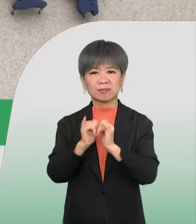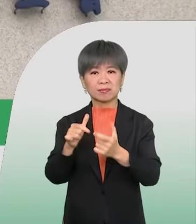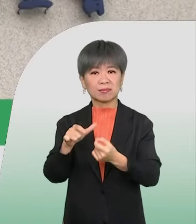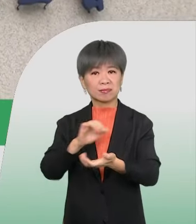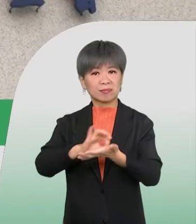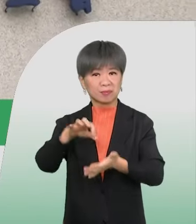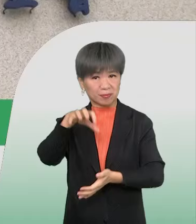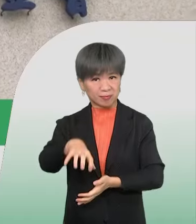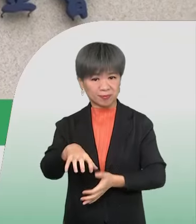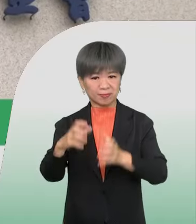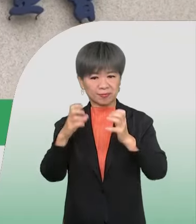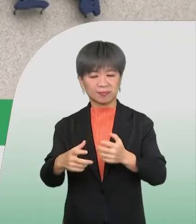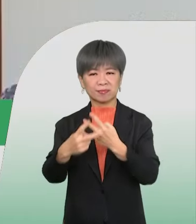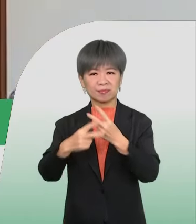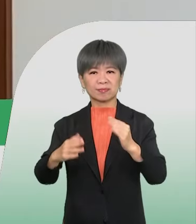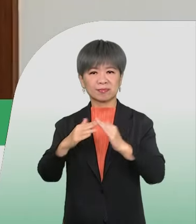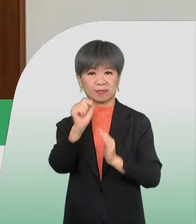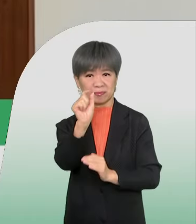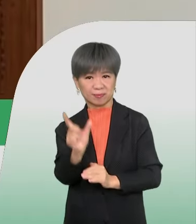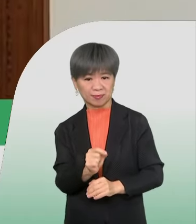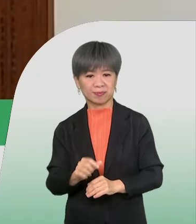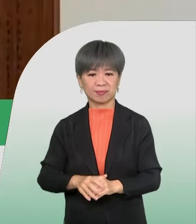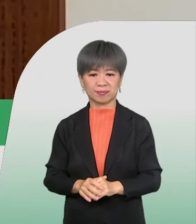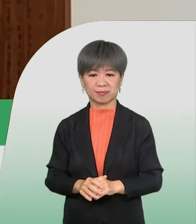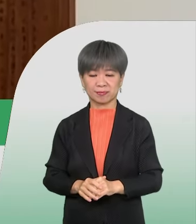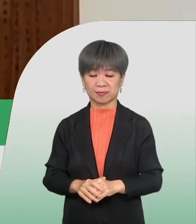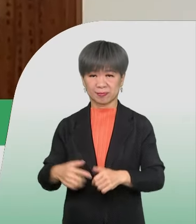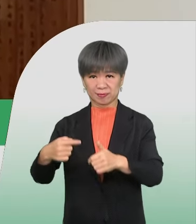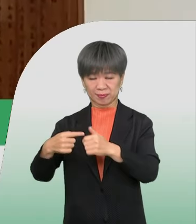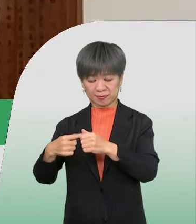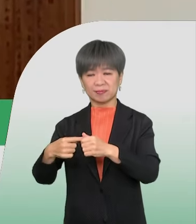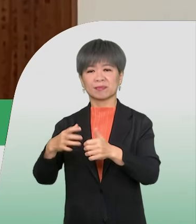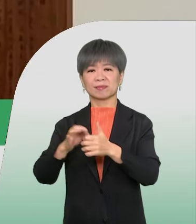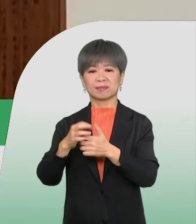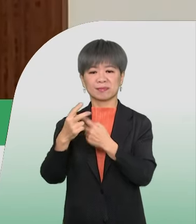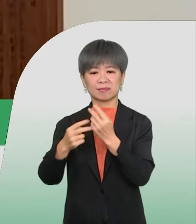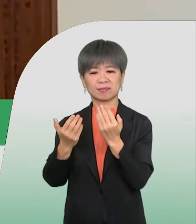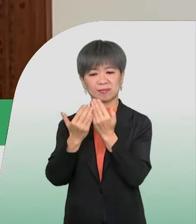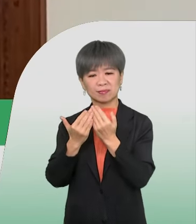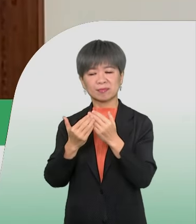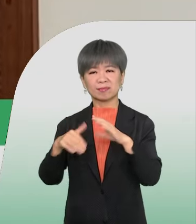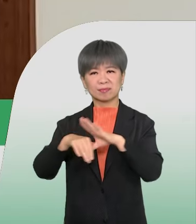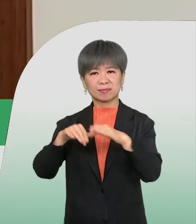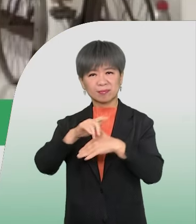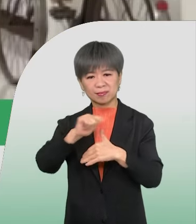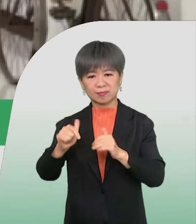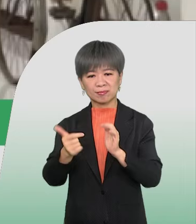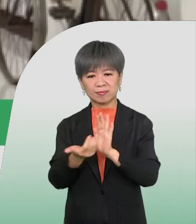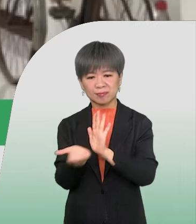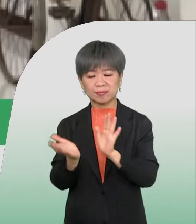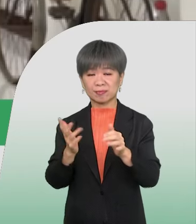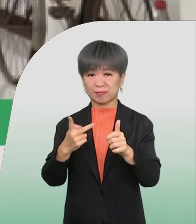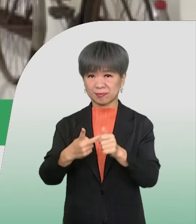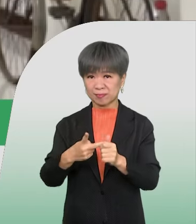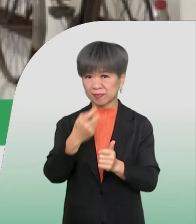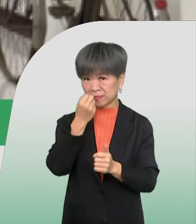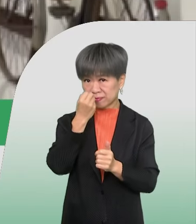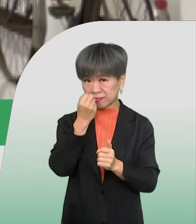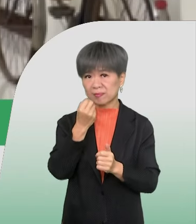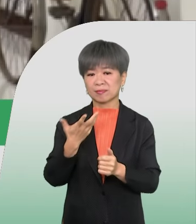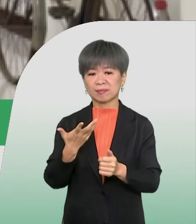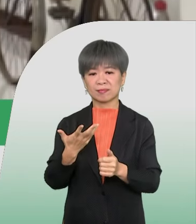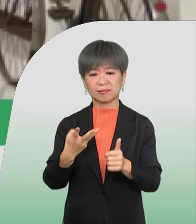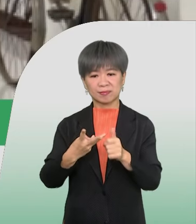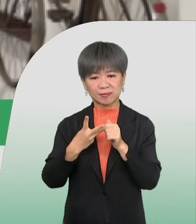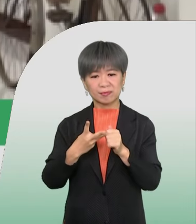地来举办客家嘅法通，对天这礼拜来托客花、客家文物展览，多听一张礼拜客家美食，后上两